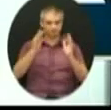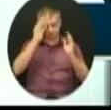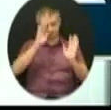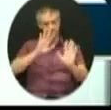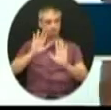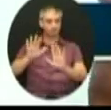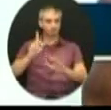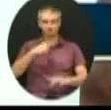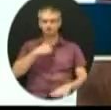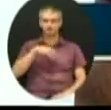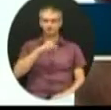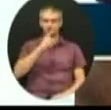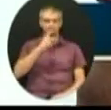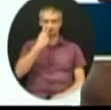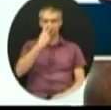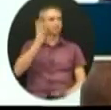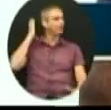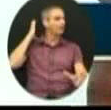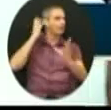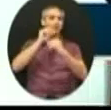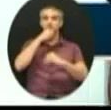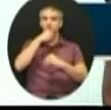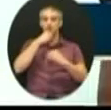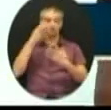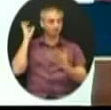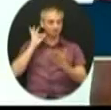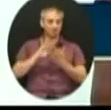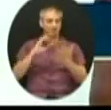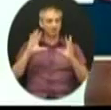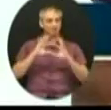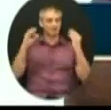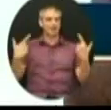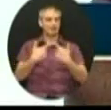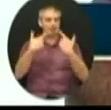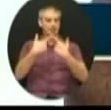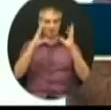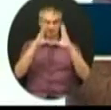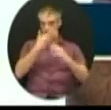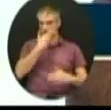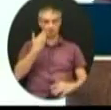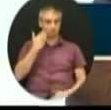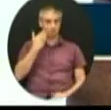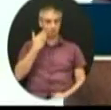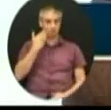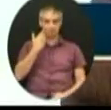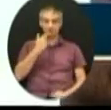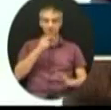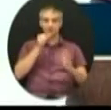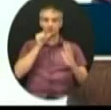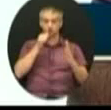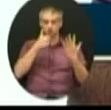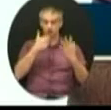במקומו מונח, אבל אני רוצה קצת להסתכל במבט היסטורי על ערב מלחמת יום הכיפורים. שש השנים האלה